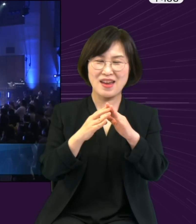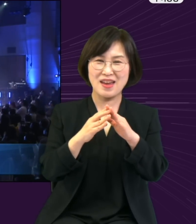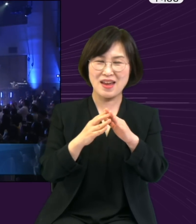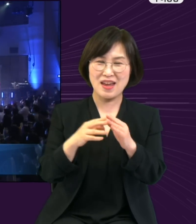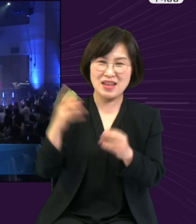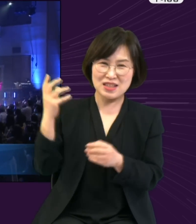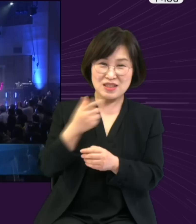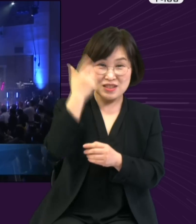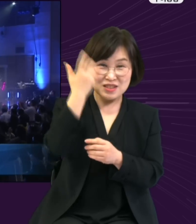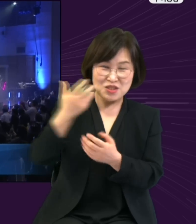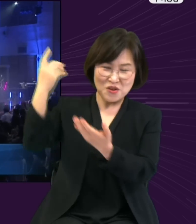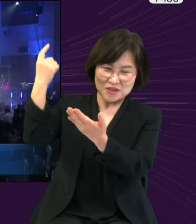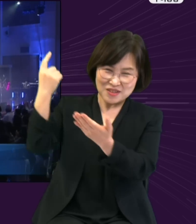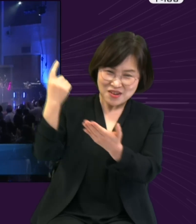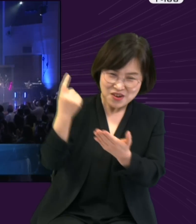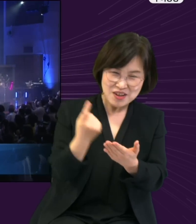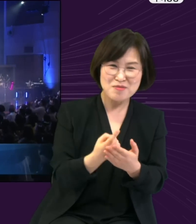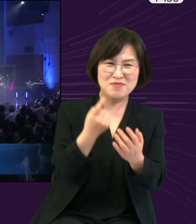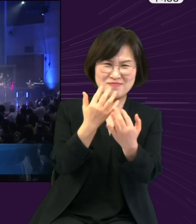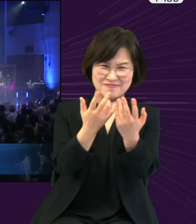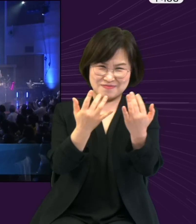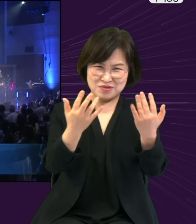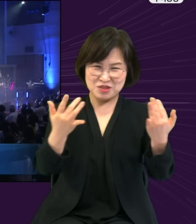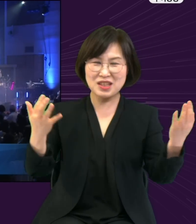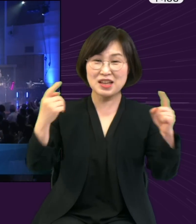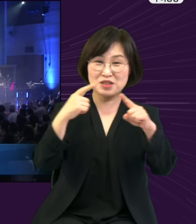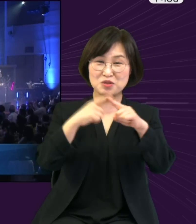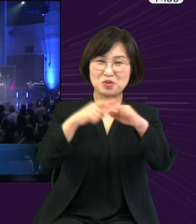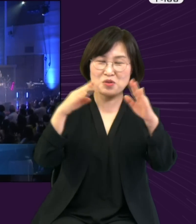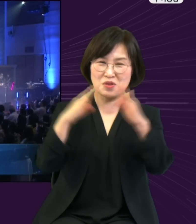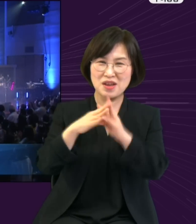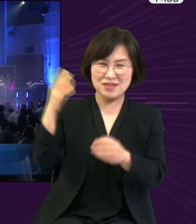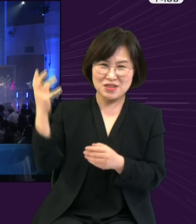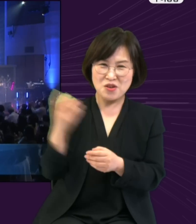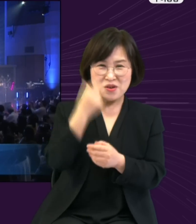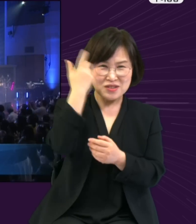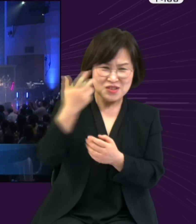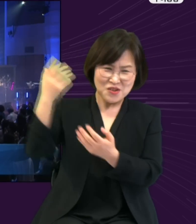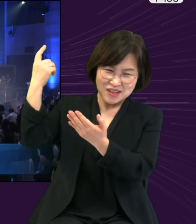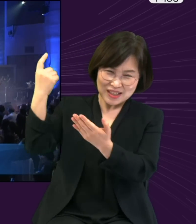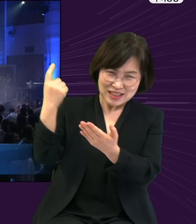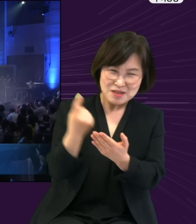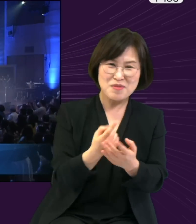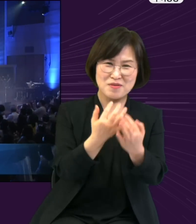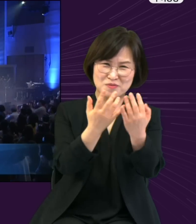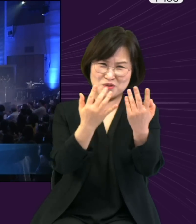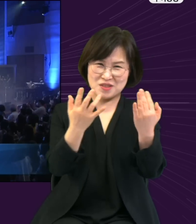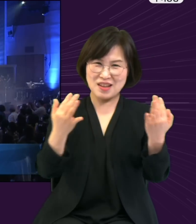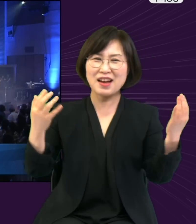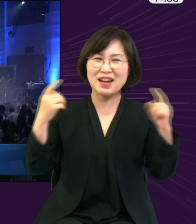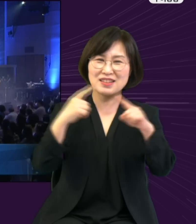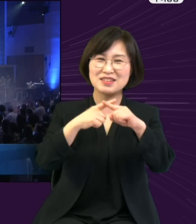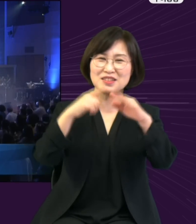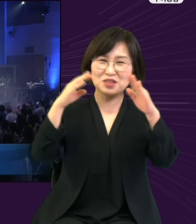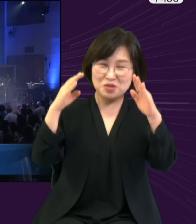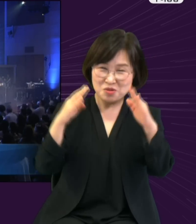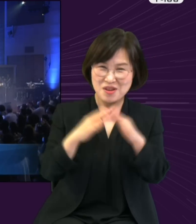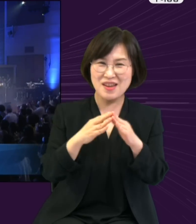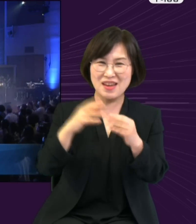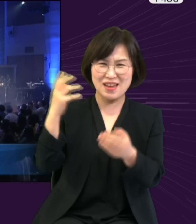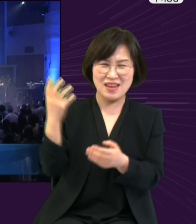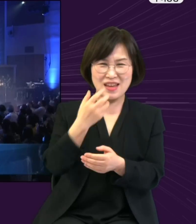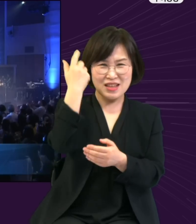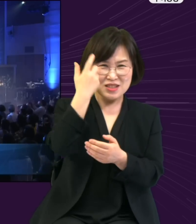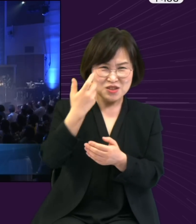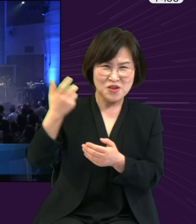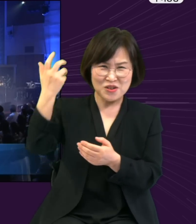This is church on fire. This is church on fire. This is church on